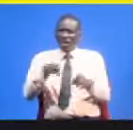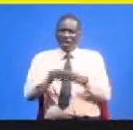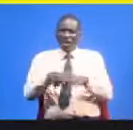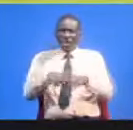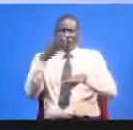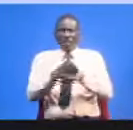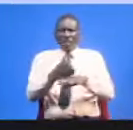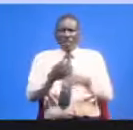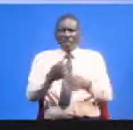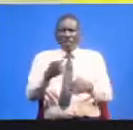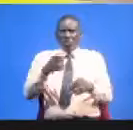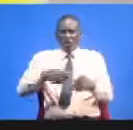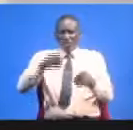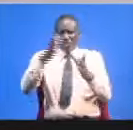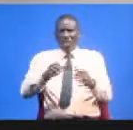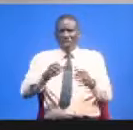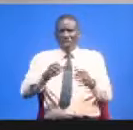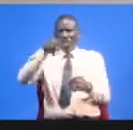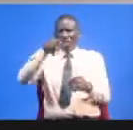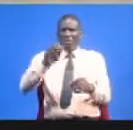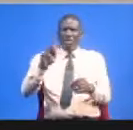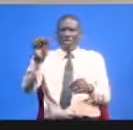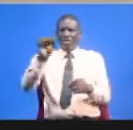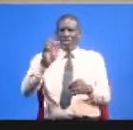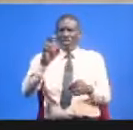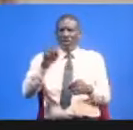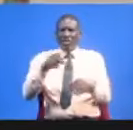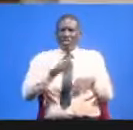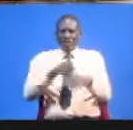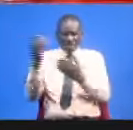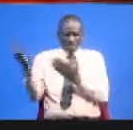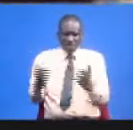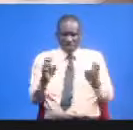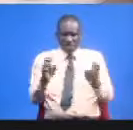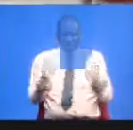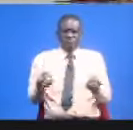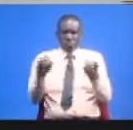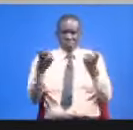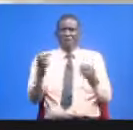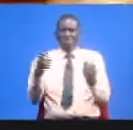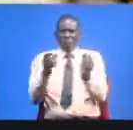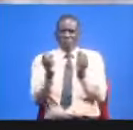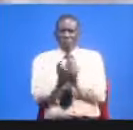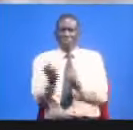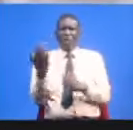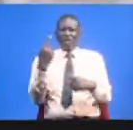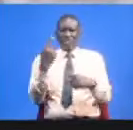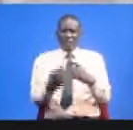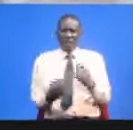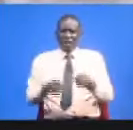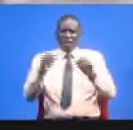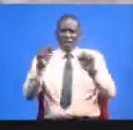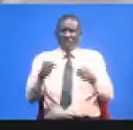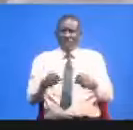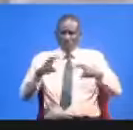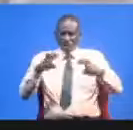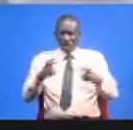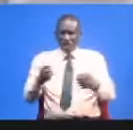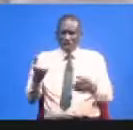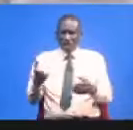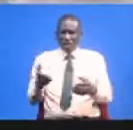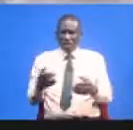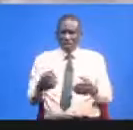kwa muuzaji wake nchini Pakistan alipopokea shehena hiyo Novemba mwaka jana. Guys, we kept aside